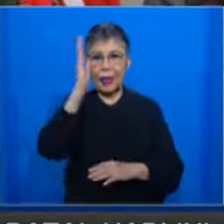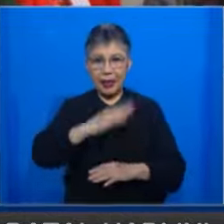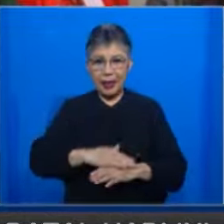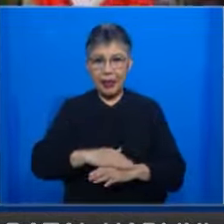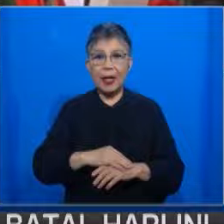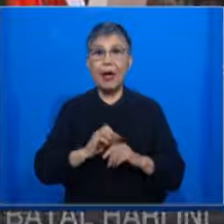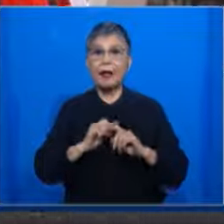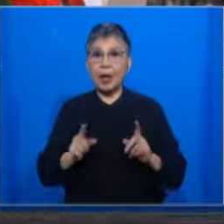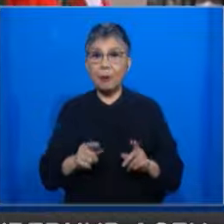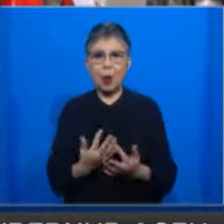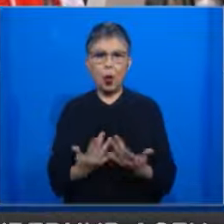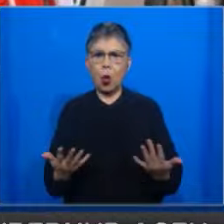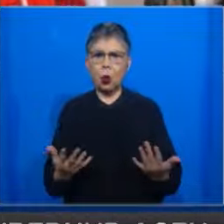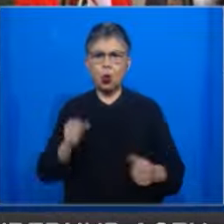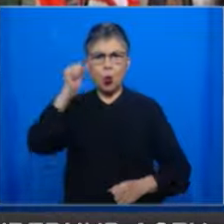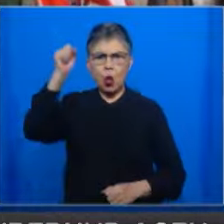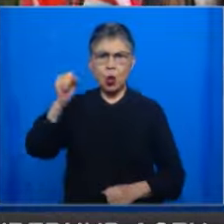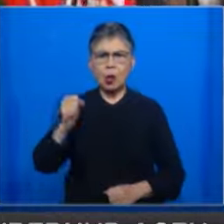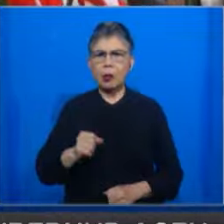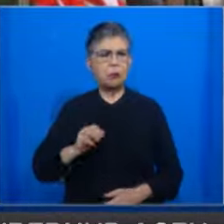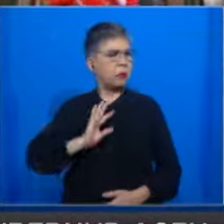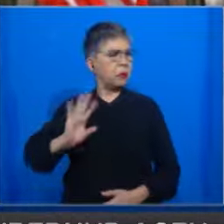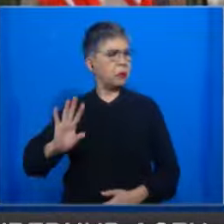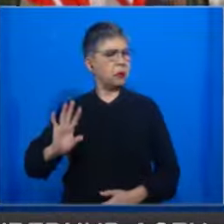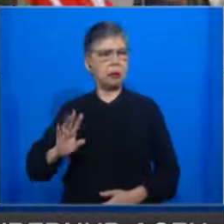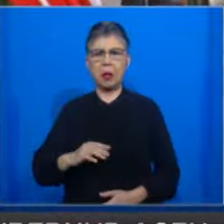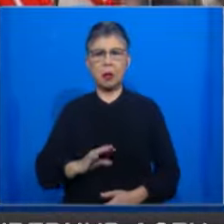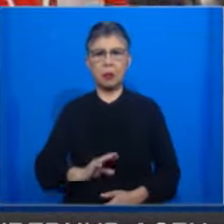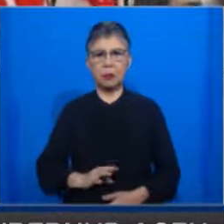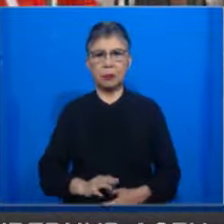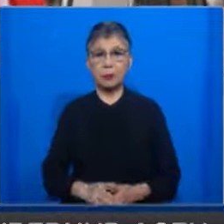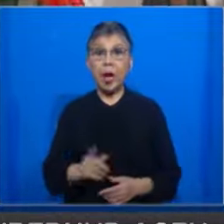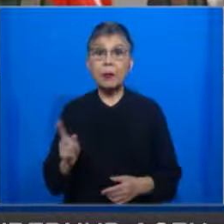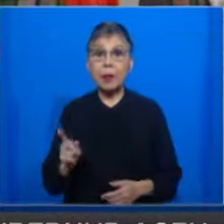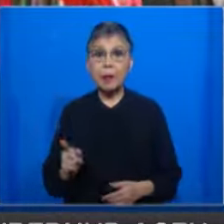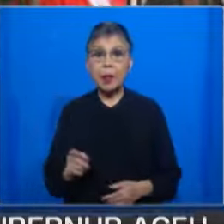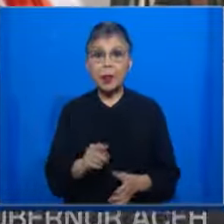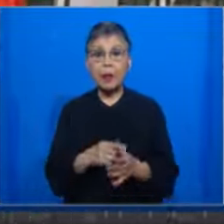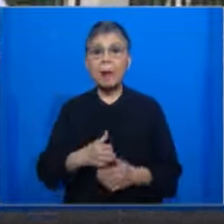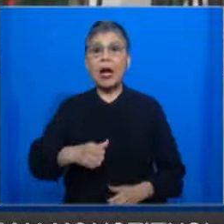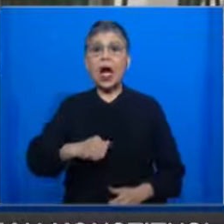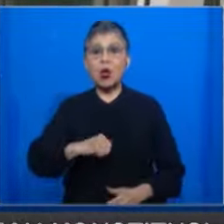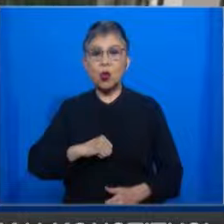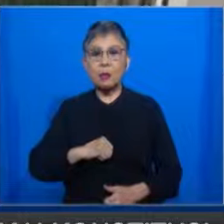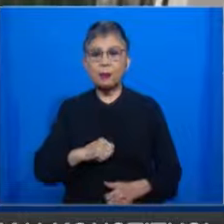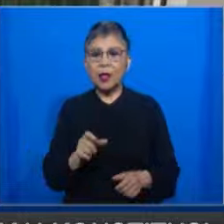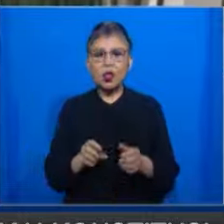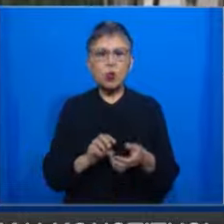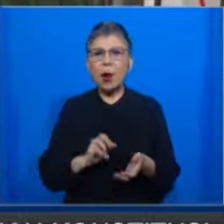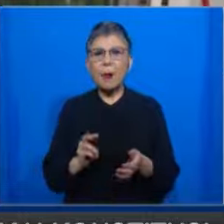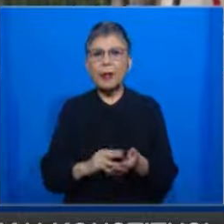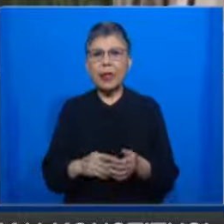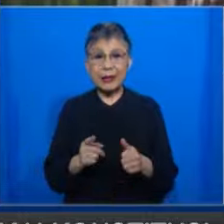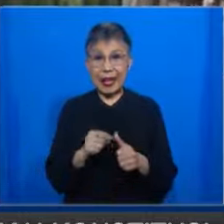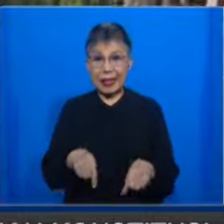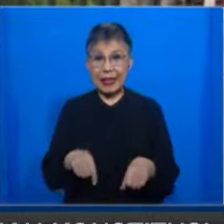tapi masyarakat ataupun sejumlah elemen ini masih merasakan ketidakpuasan. Karena beberapa mengaku hal-hal selain yang